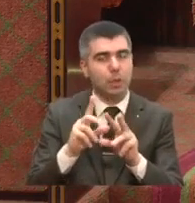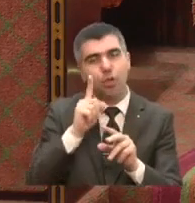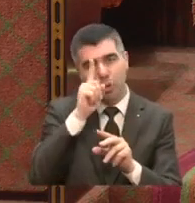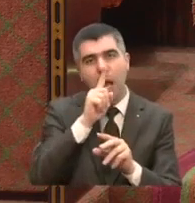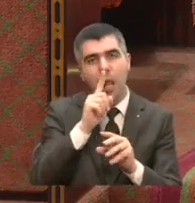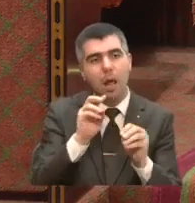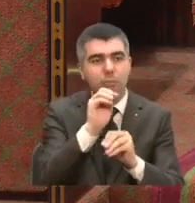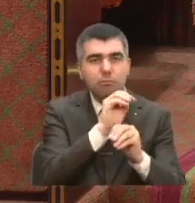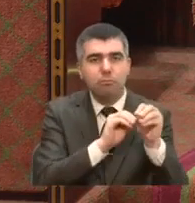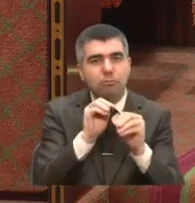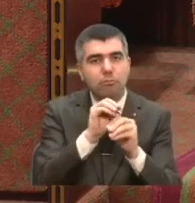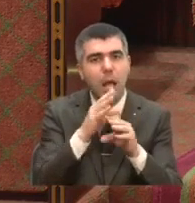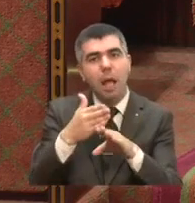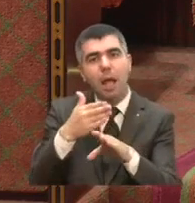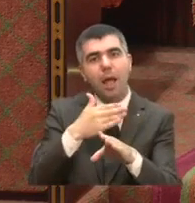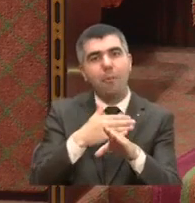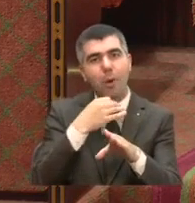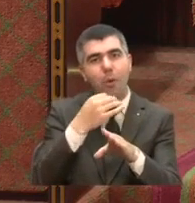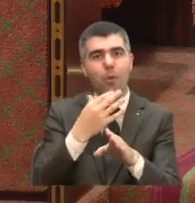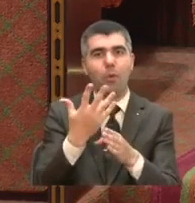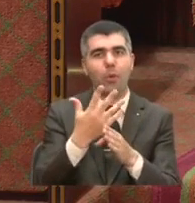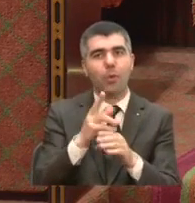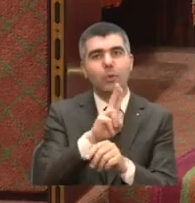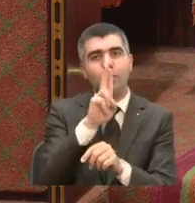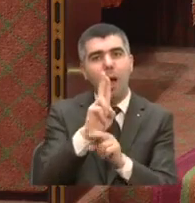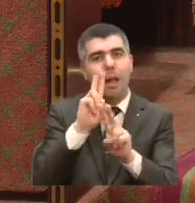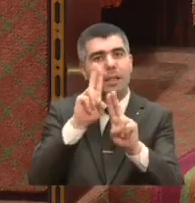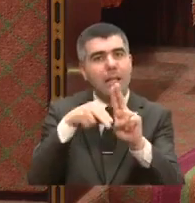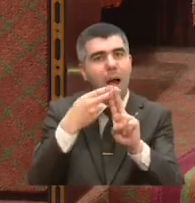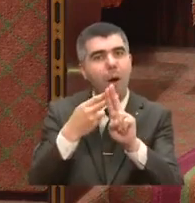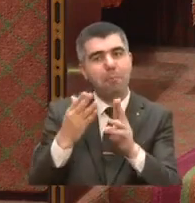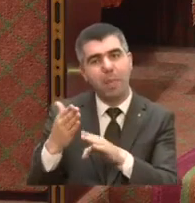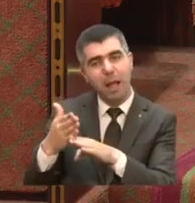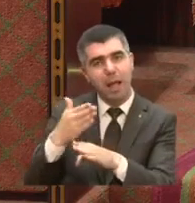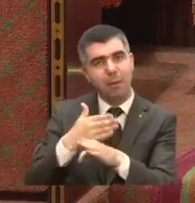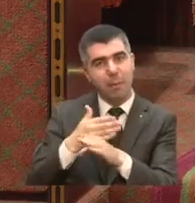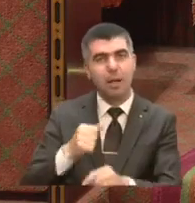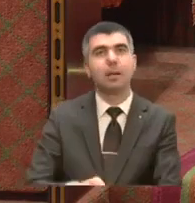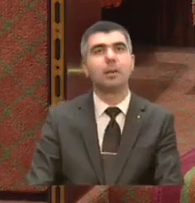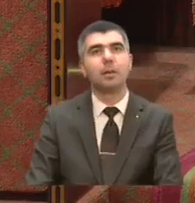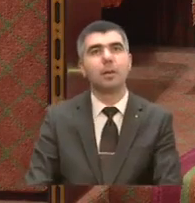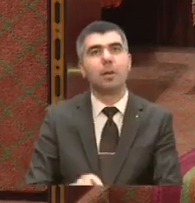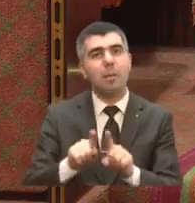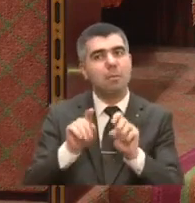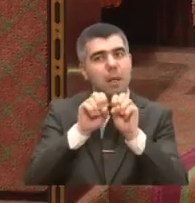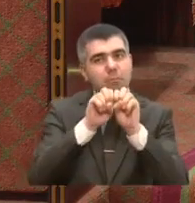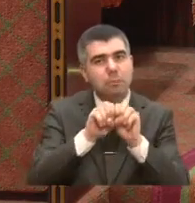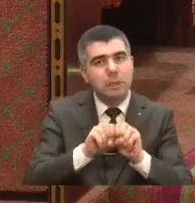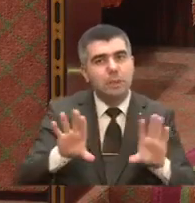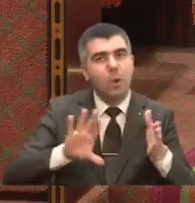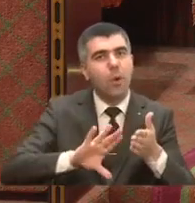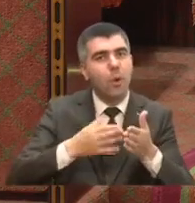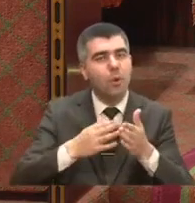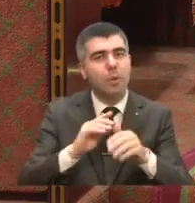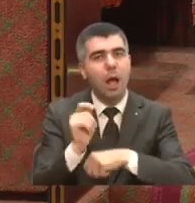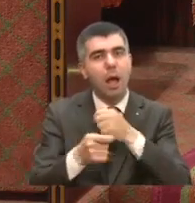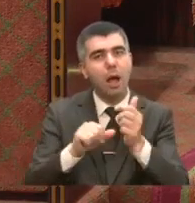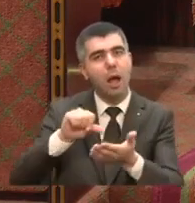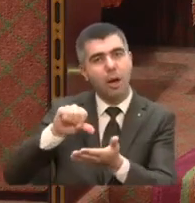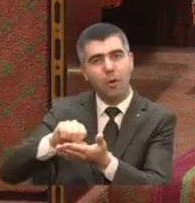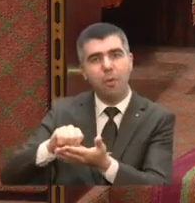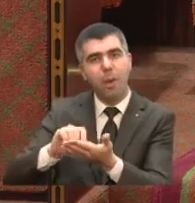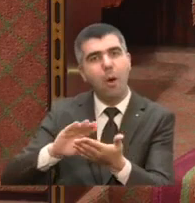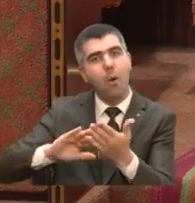وهذا الشيء اللي تكلمت عليه عندما تحدثت على البرنامج الأولوي الذي يروم تغطية جميع المناطق في العالم